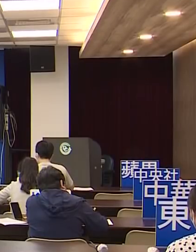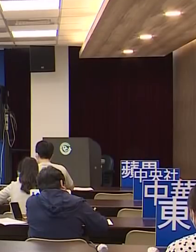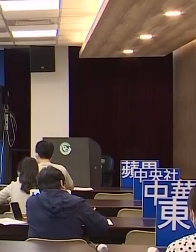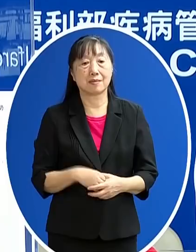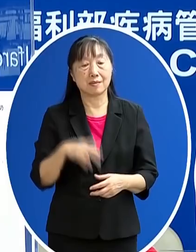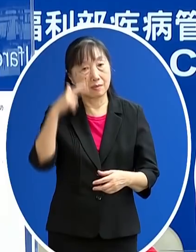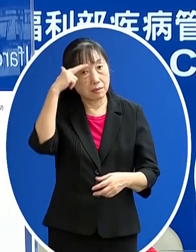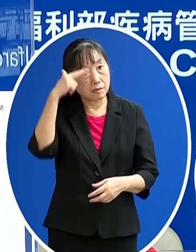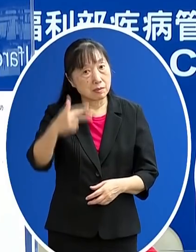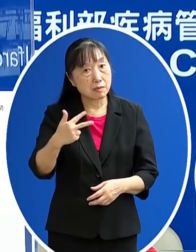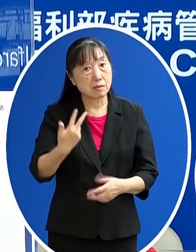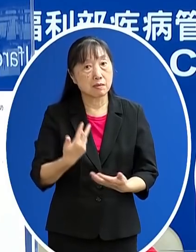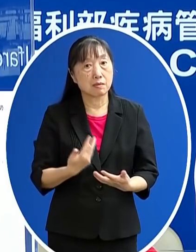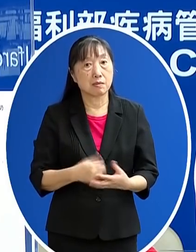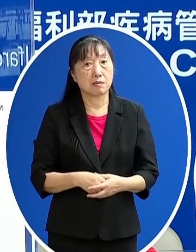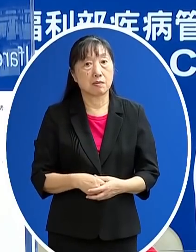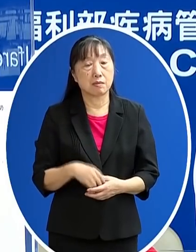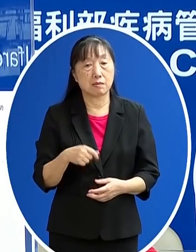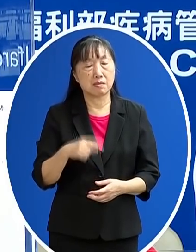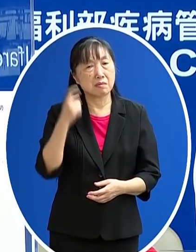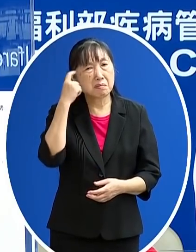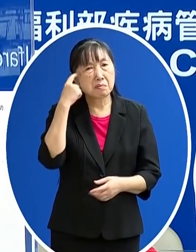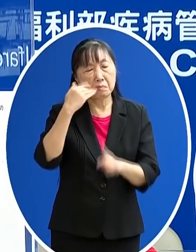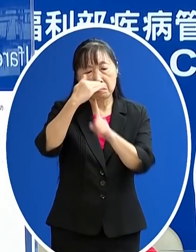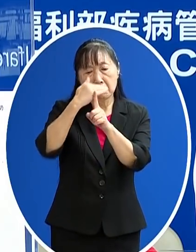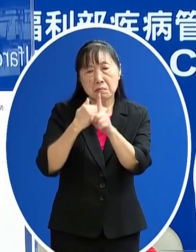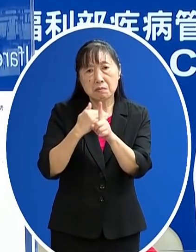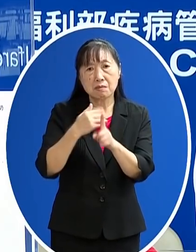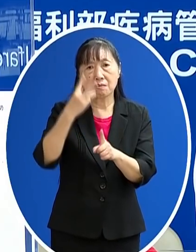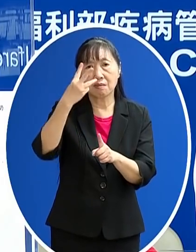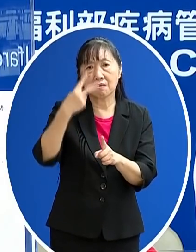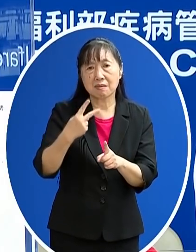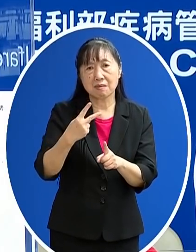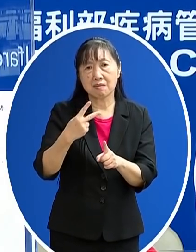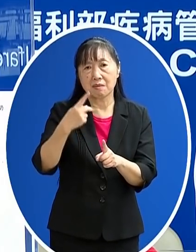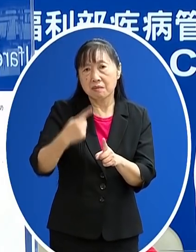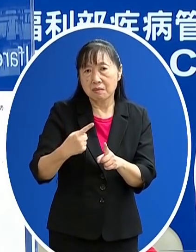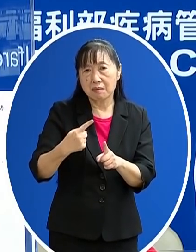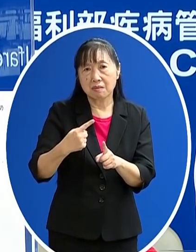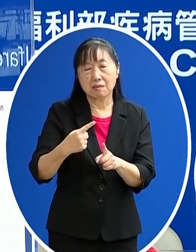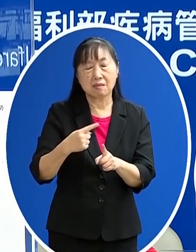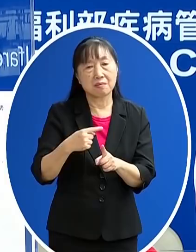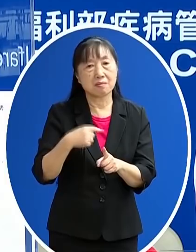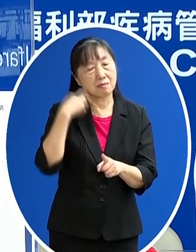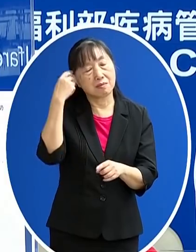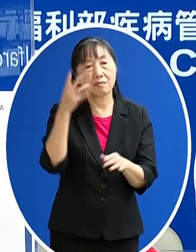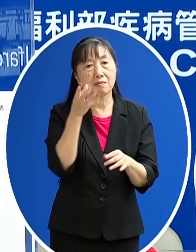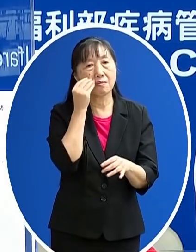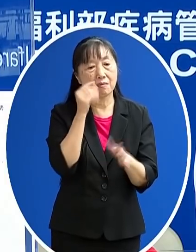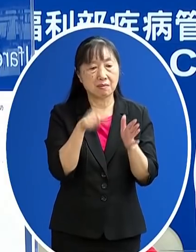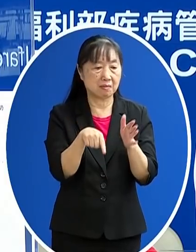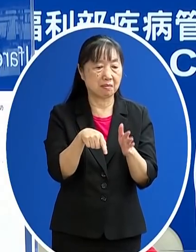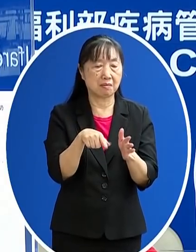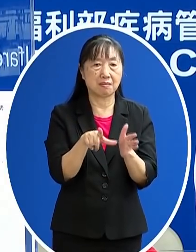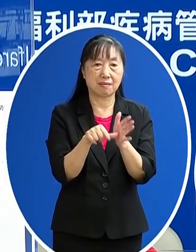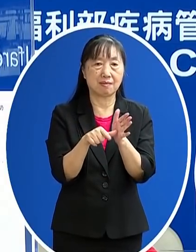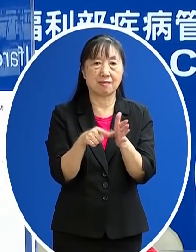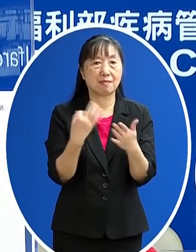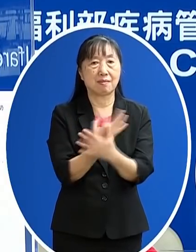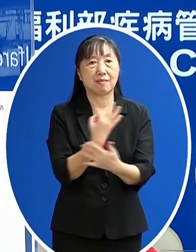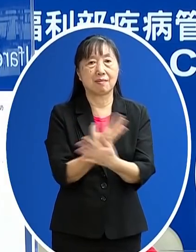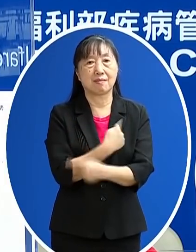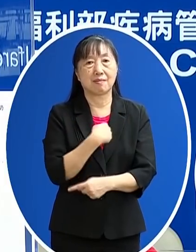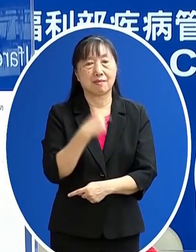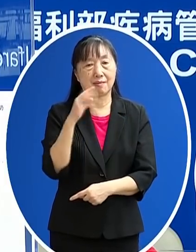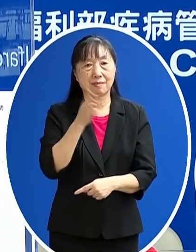性不高。 下礼拜整体要降级，我认为这个还是不够，观察时间还是不够。好，那但是呢，对于特